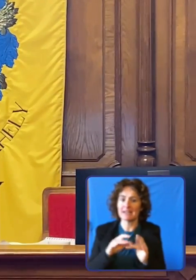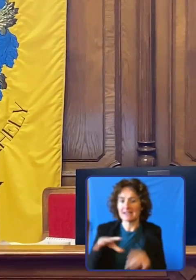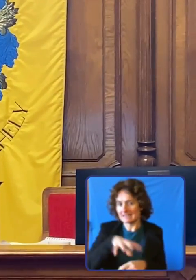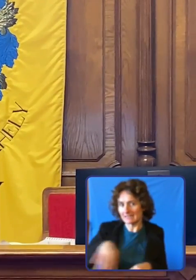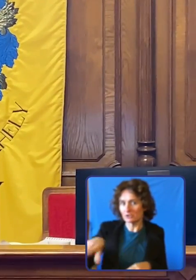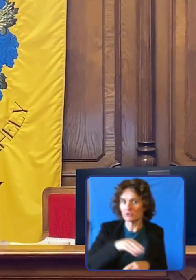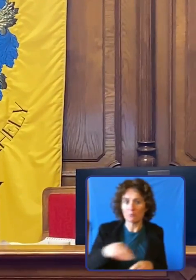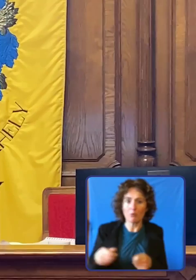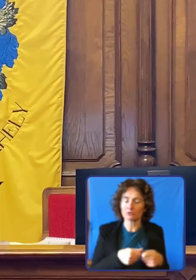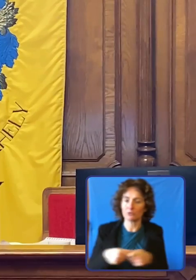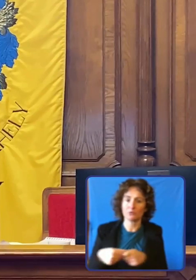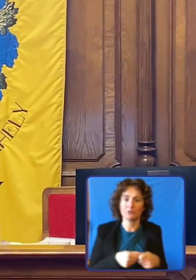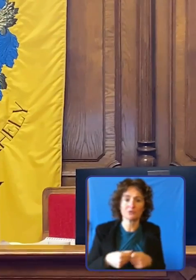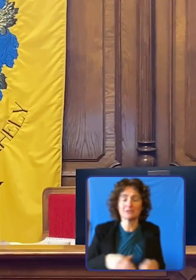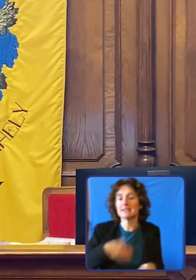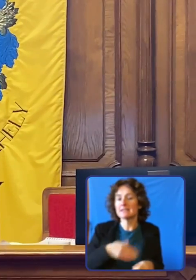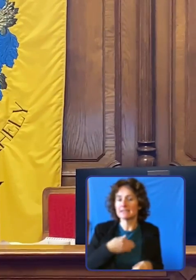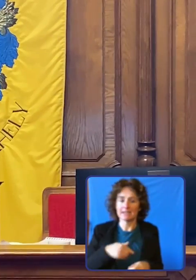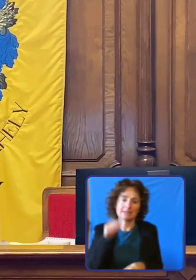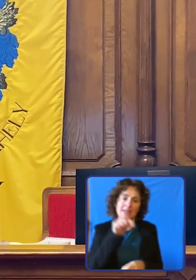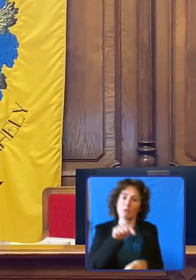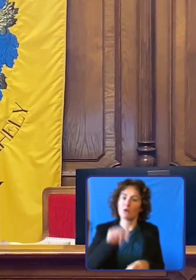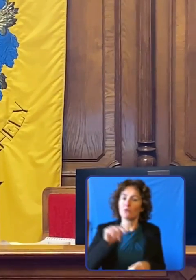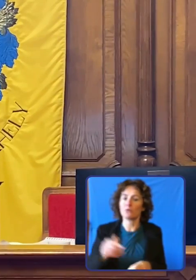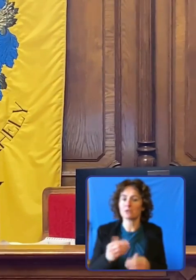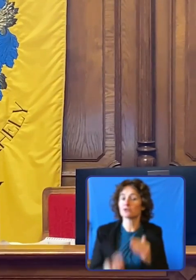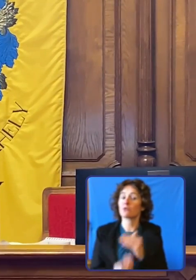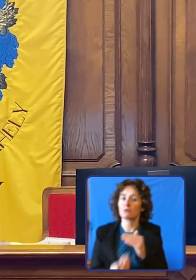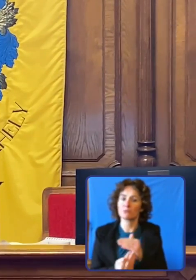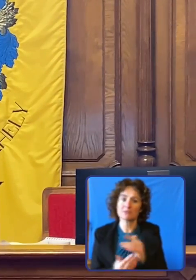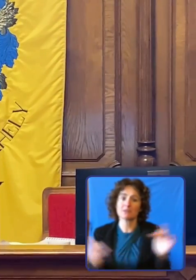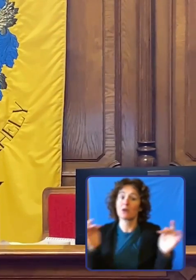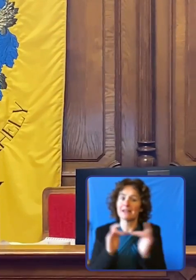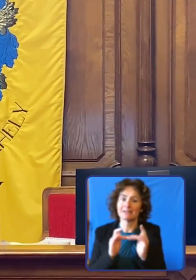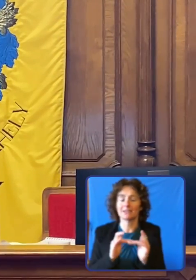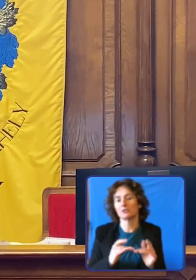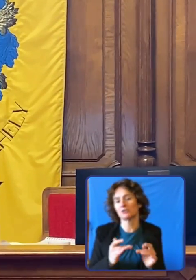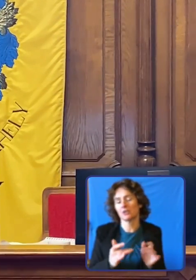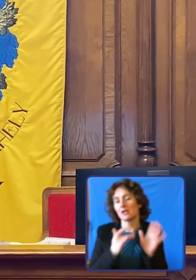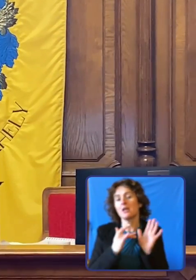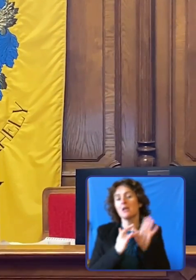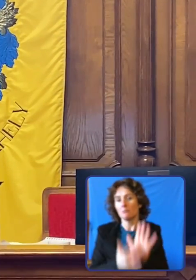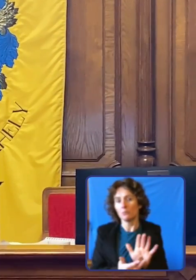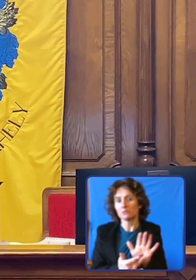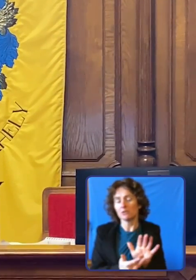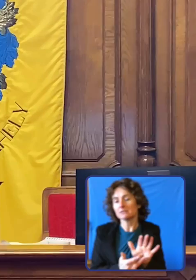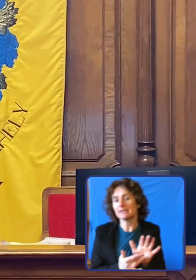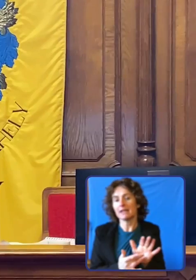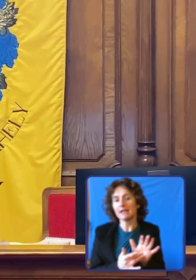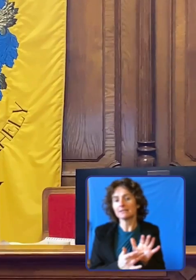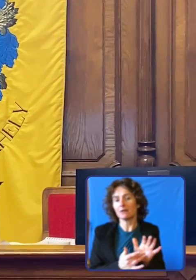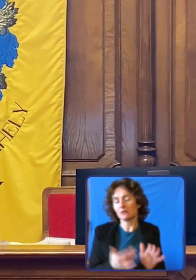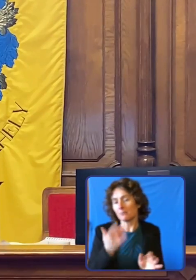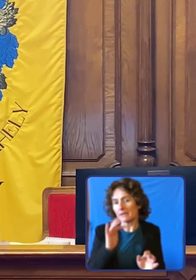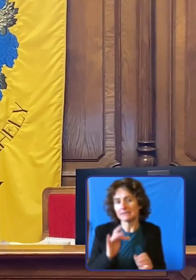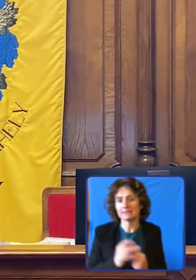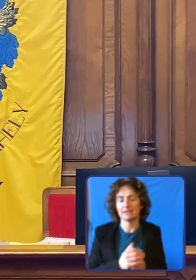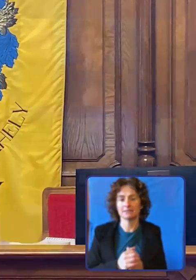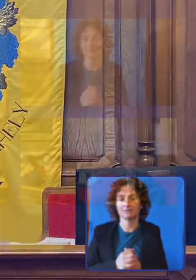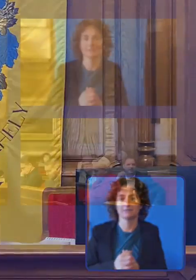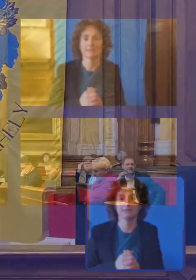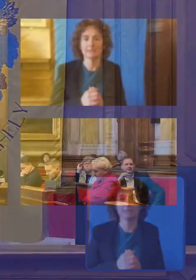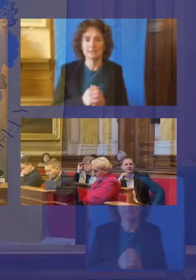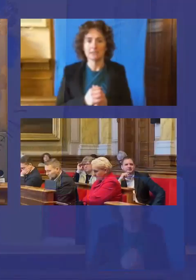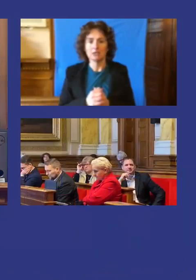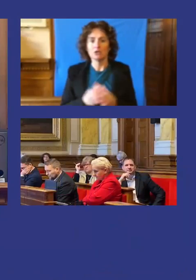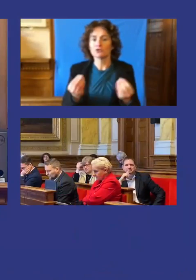Nagyon szeretném, hogyha egyszer ők is korrupció ellenességből mutatnának példát, átláthatóságból, és nem olyan emberek akarnak vezetni az országot, akik nincstelenekből lettek